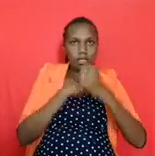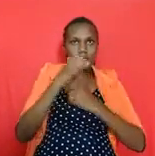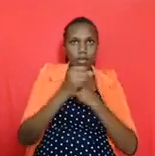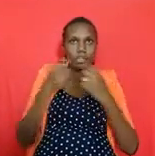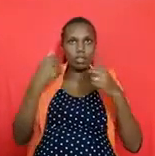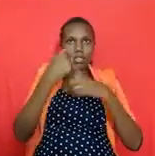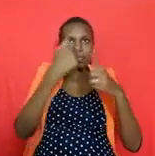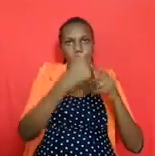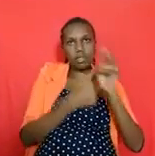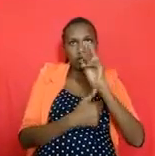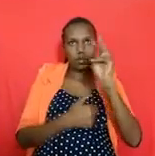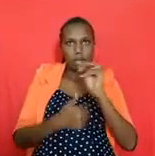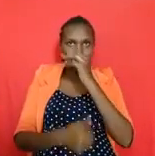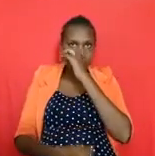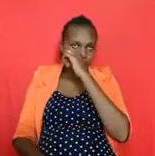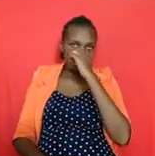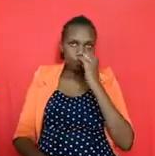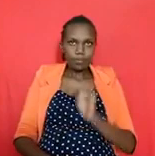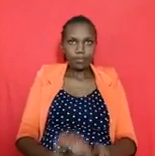milioni 66